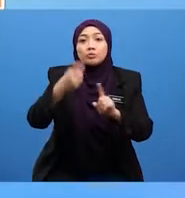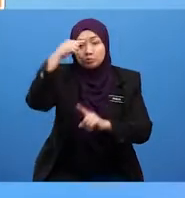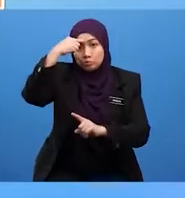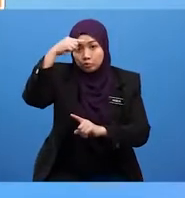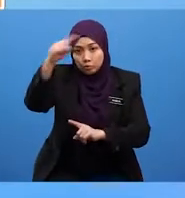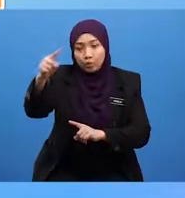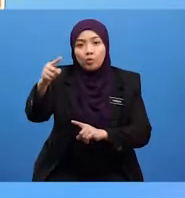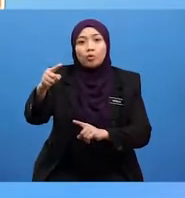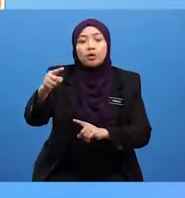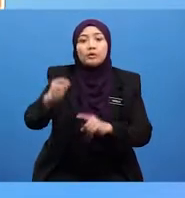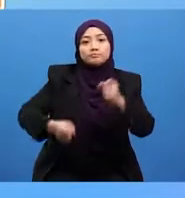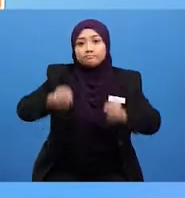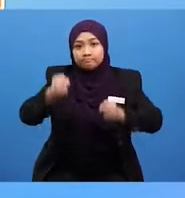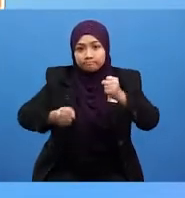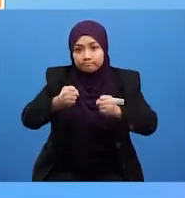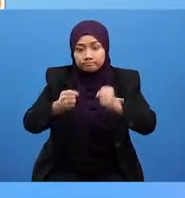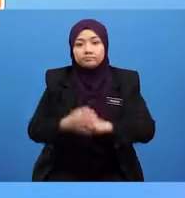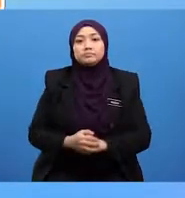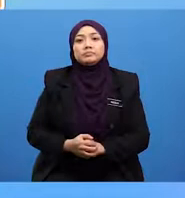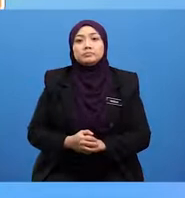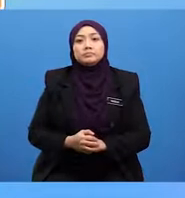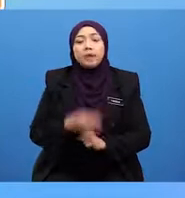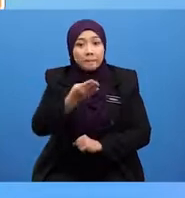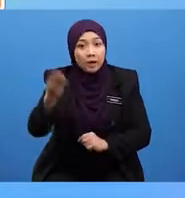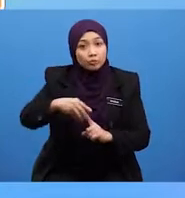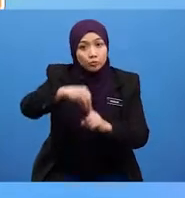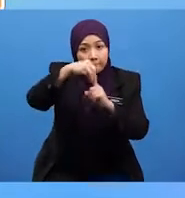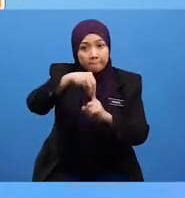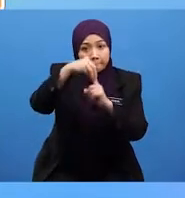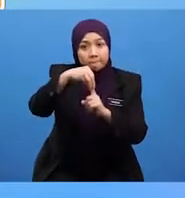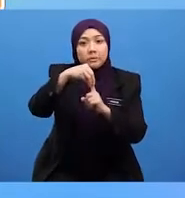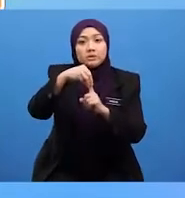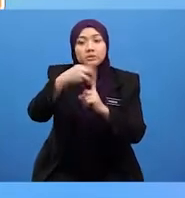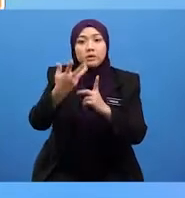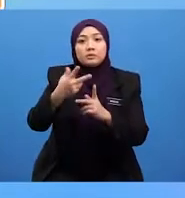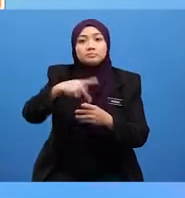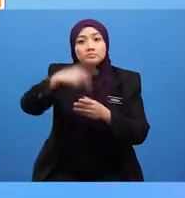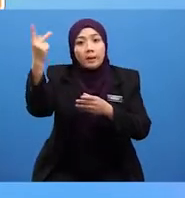unsur utama di dalam plastik ialah karbon dan hidrogen.